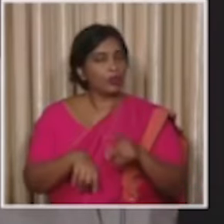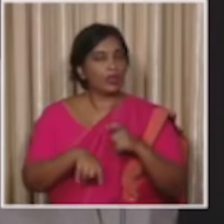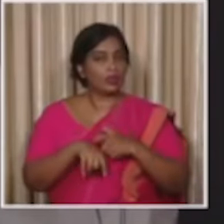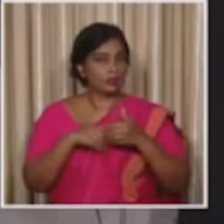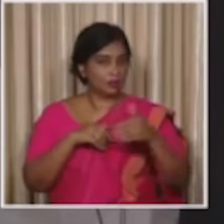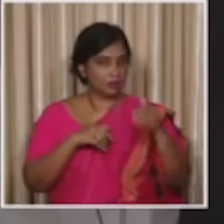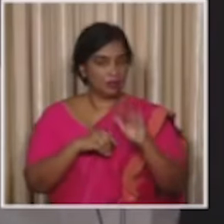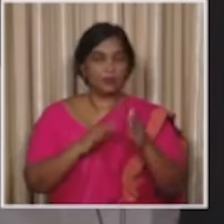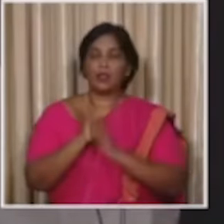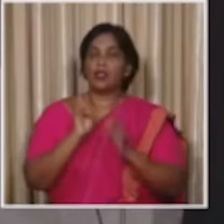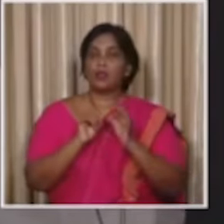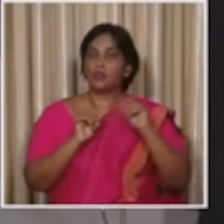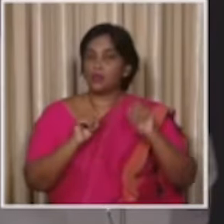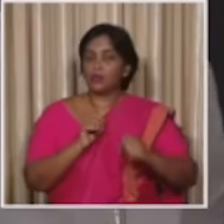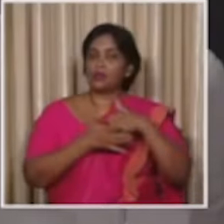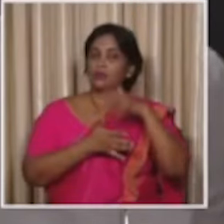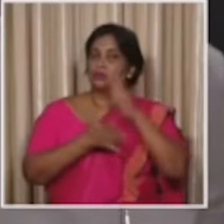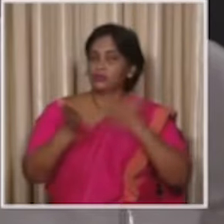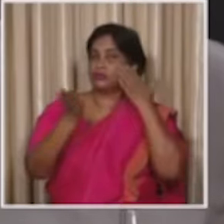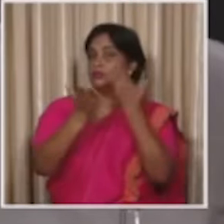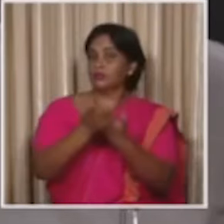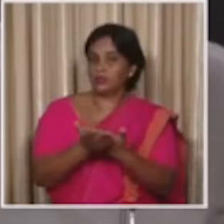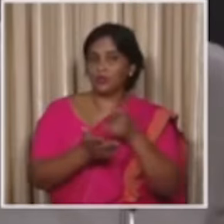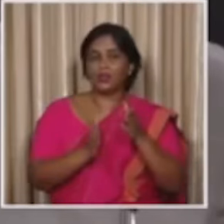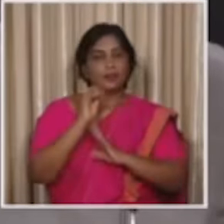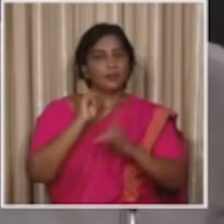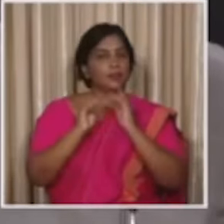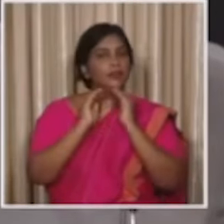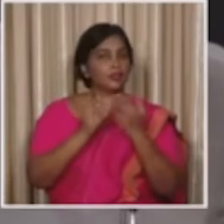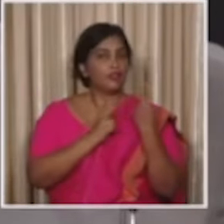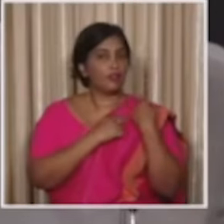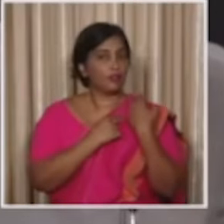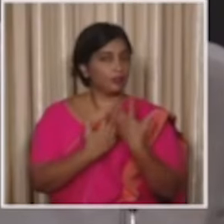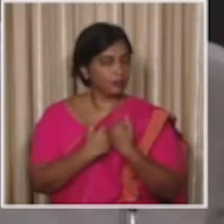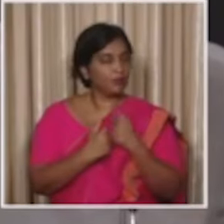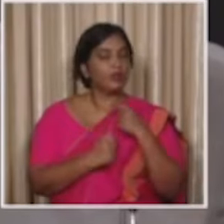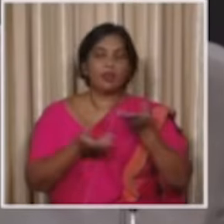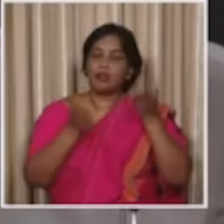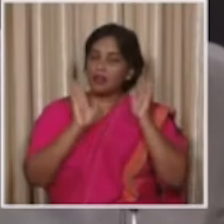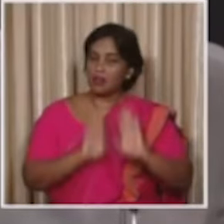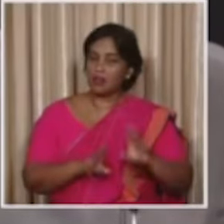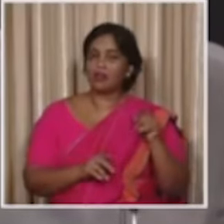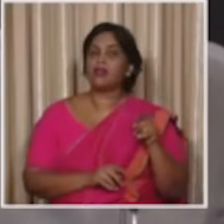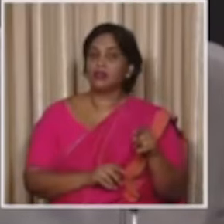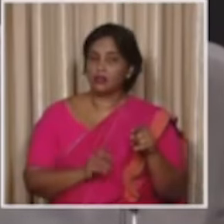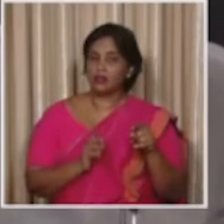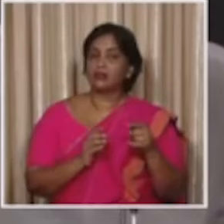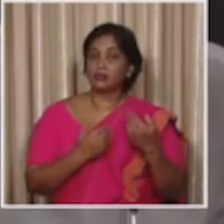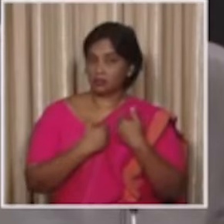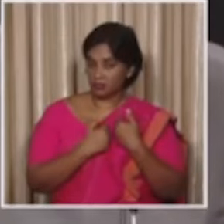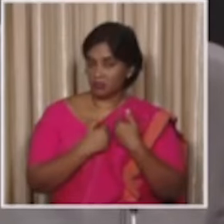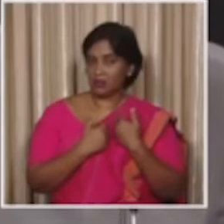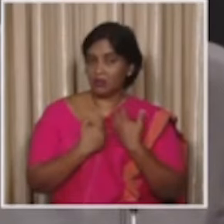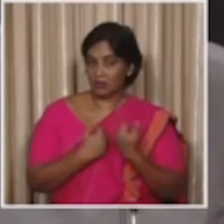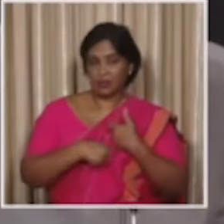තමයි අමාත්‍ය මණ්ඩල සංදේශ කීපයක් ගිහිල්ලා මේ අමාත්‍යංශයෙන් මම බාර ගන්නකොට අවසාන අධිරේ තිබුණ ඉඳන් හිටම් මට මම